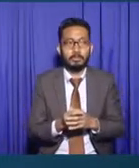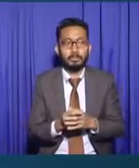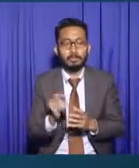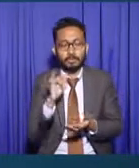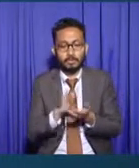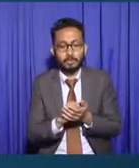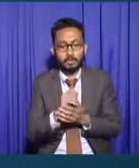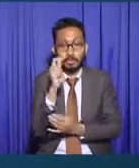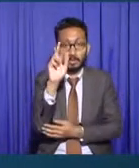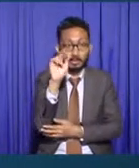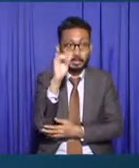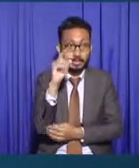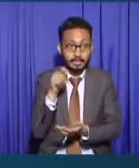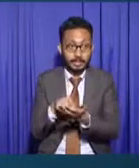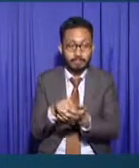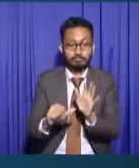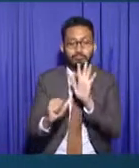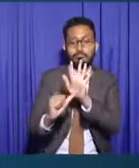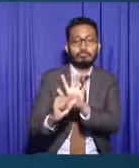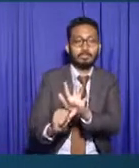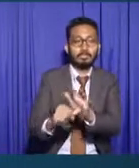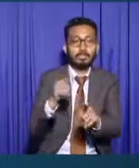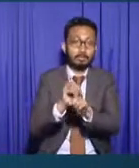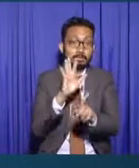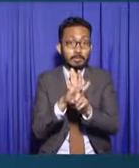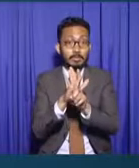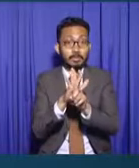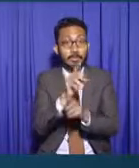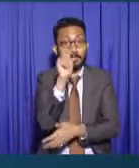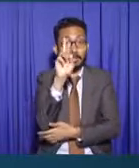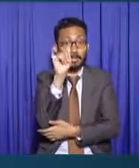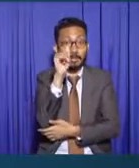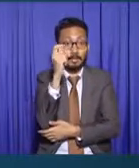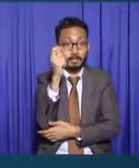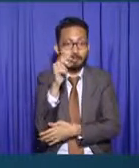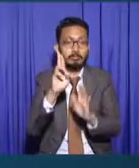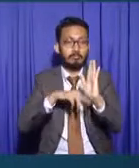trade ini menindas ke sains rendah